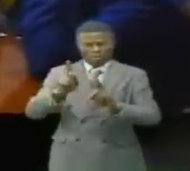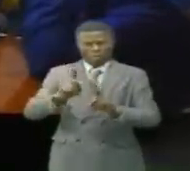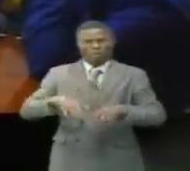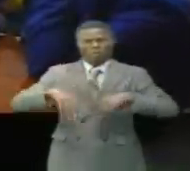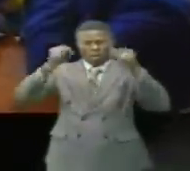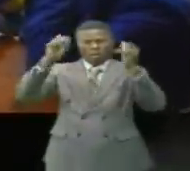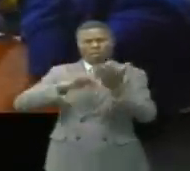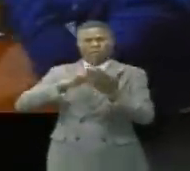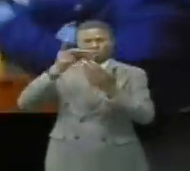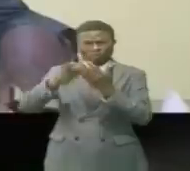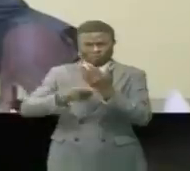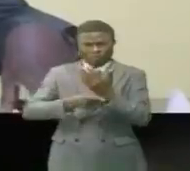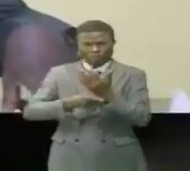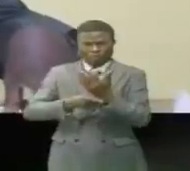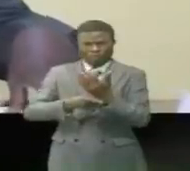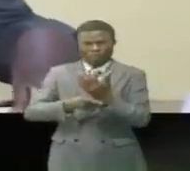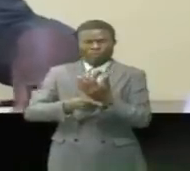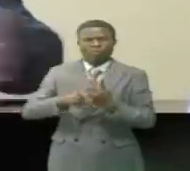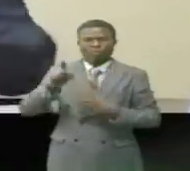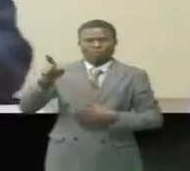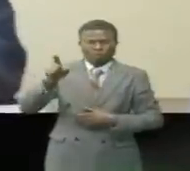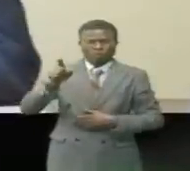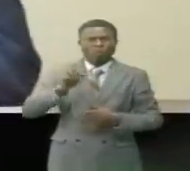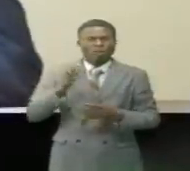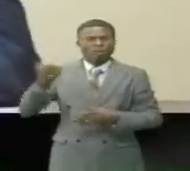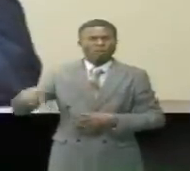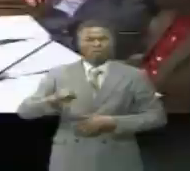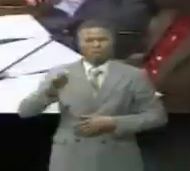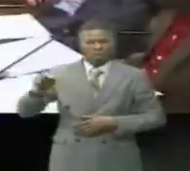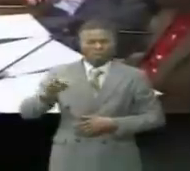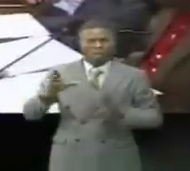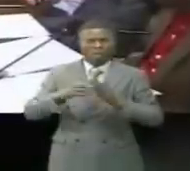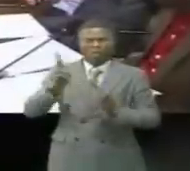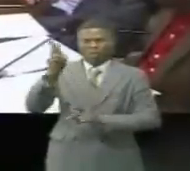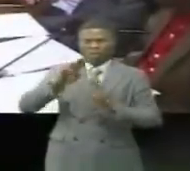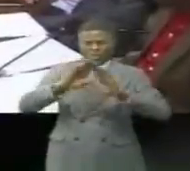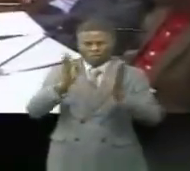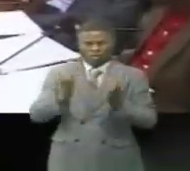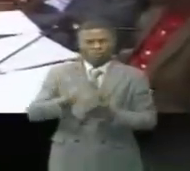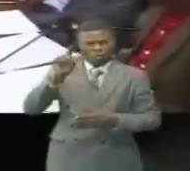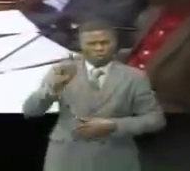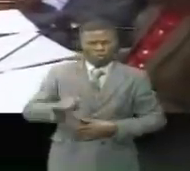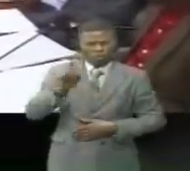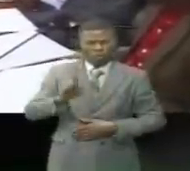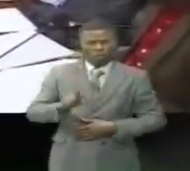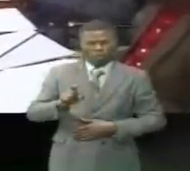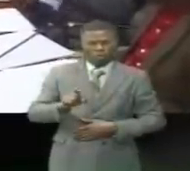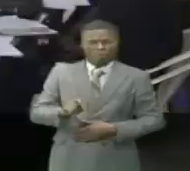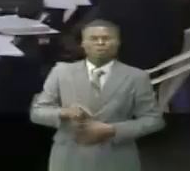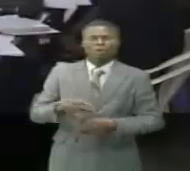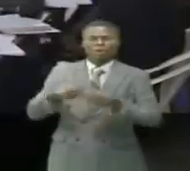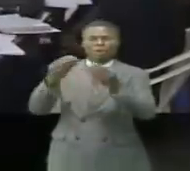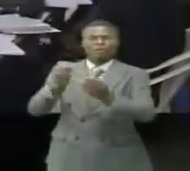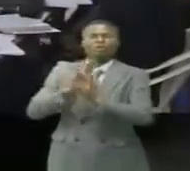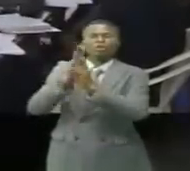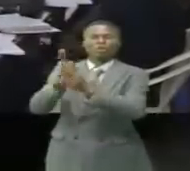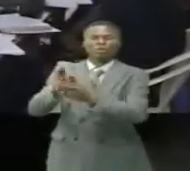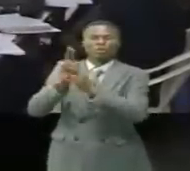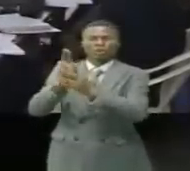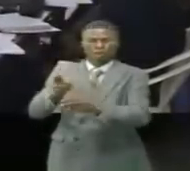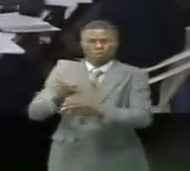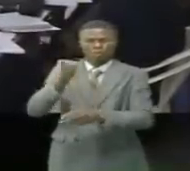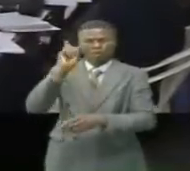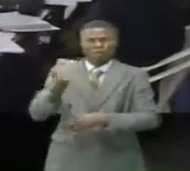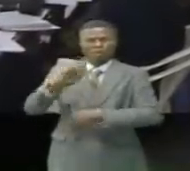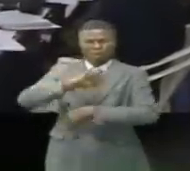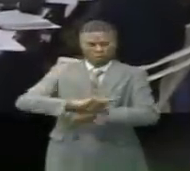son programme d'action, Jean-Robert Nzanza Bombiti et son gouvernement étaient dans l'obligation, partant de sa redevabilité, de réaliser dans 100